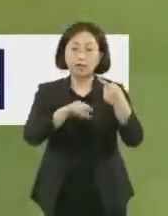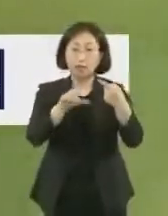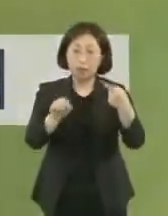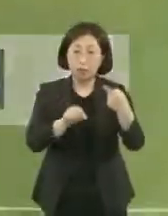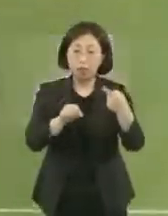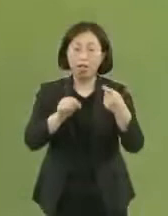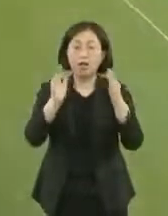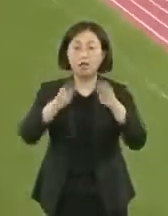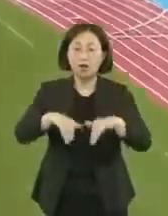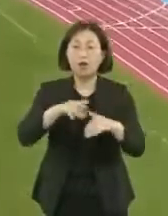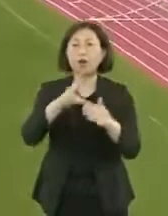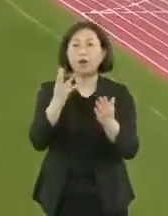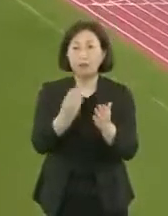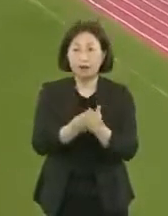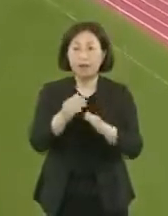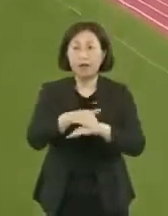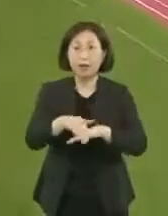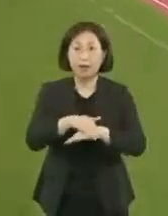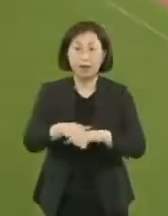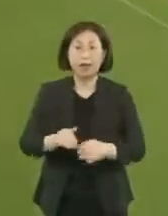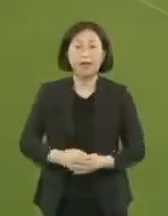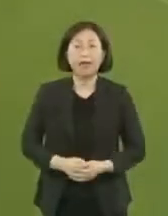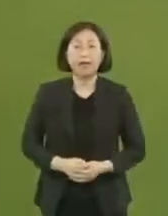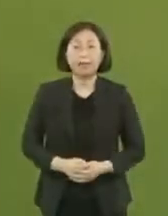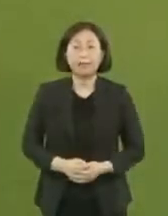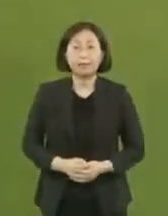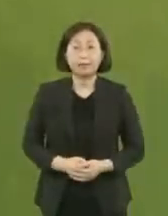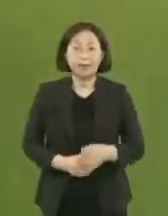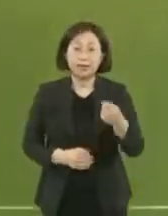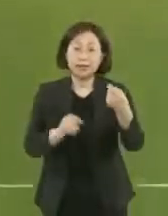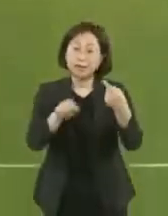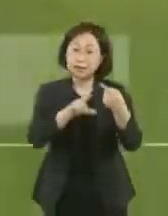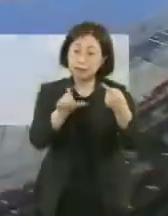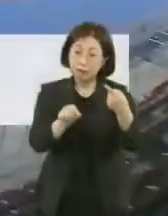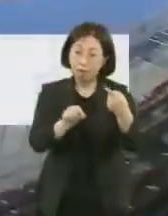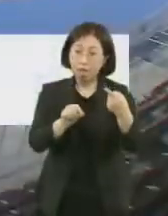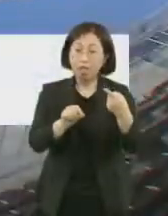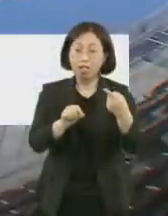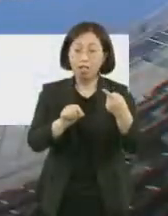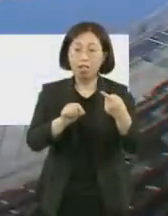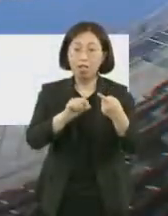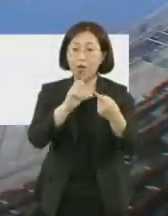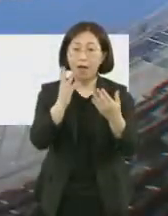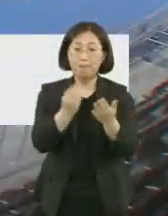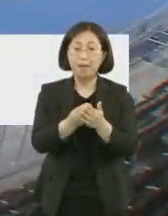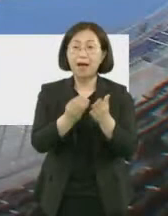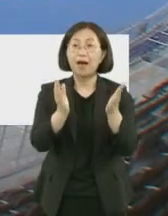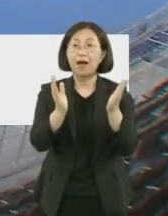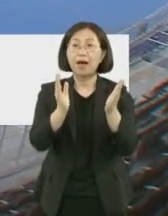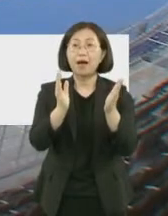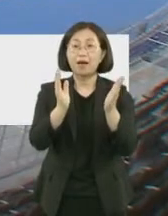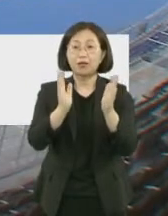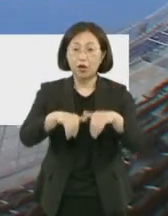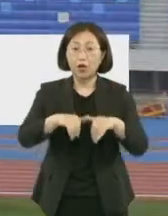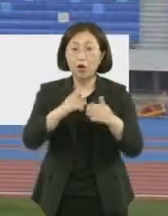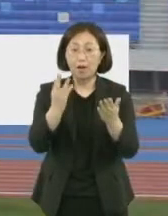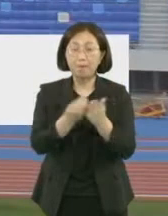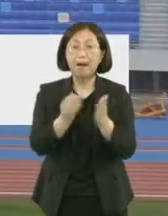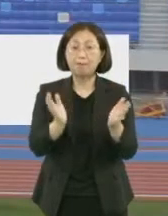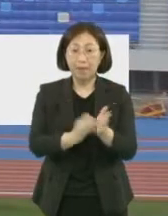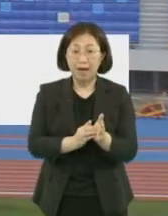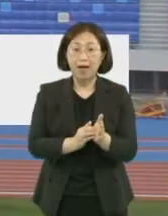11월쯤 철거가 마무리될 예정입니다. 11월까지 본체 철거까지 다 마무리가 되는데요.